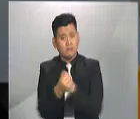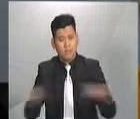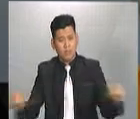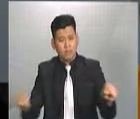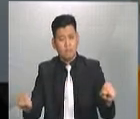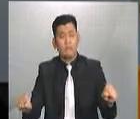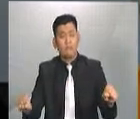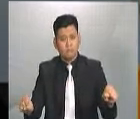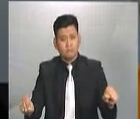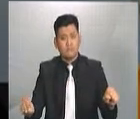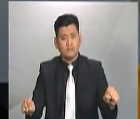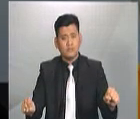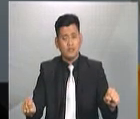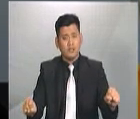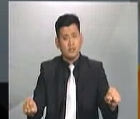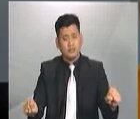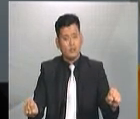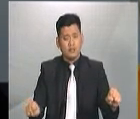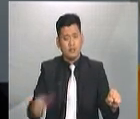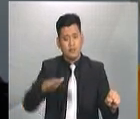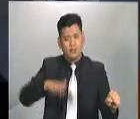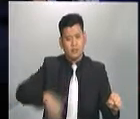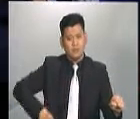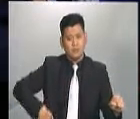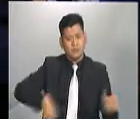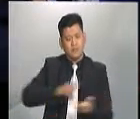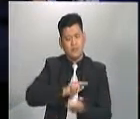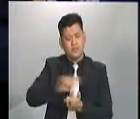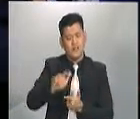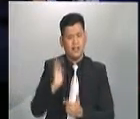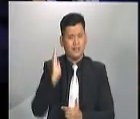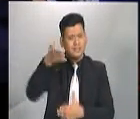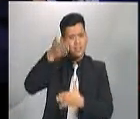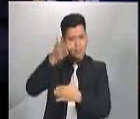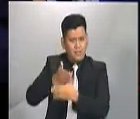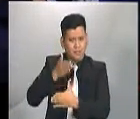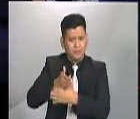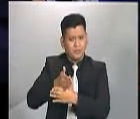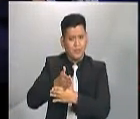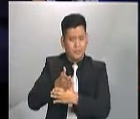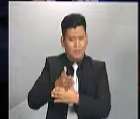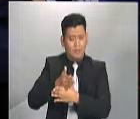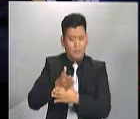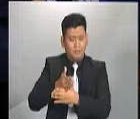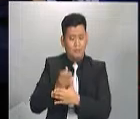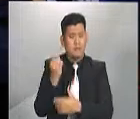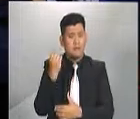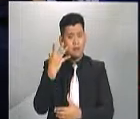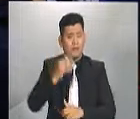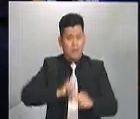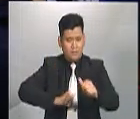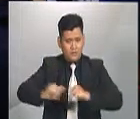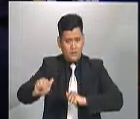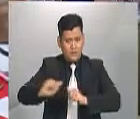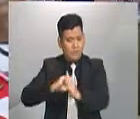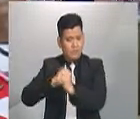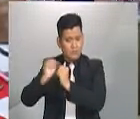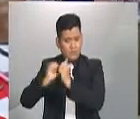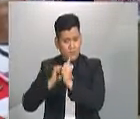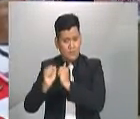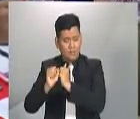qualifi kepada mereka yang belum kualif akan sedikit terganggu beliau memaklumkan beberapa acara sukan terjejas akibat